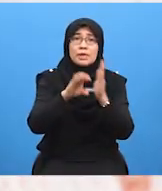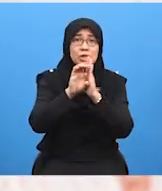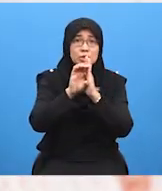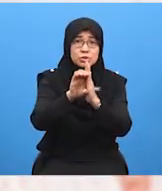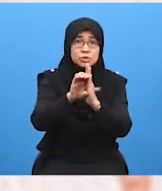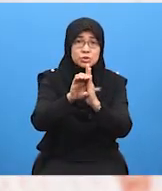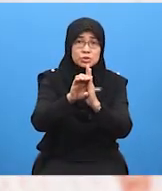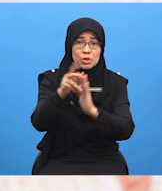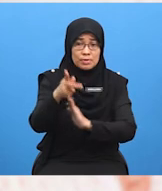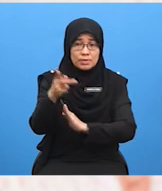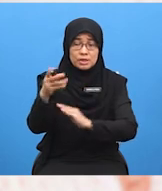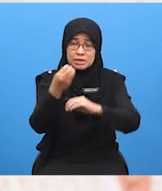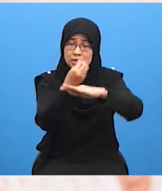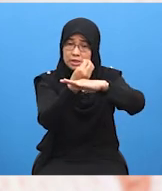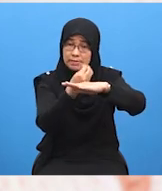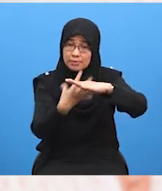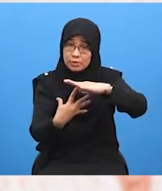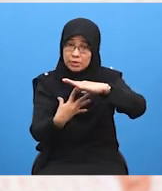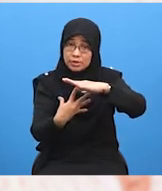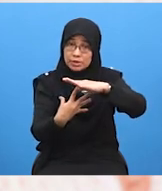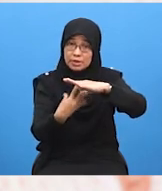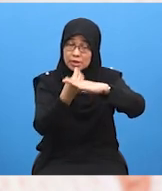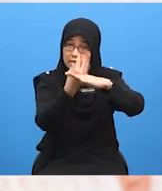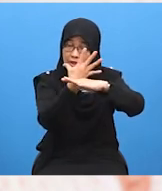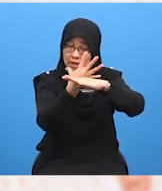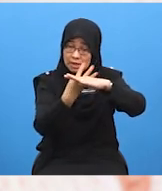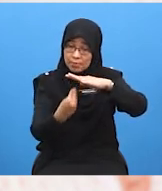Apakah contoh peranti input?